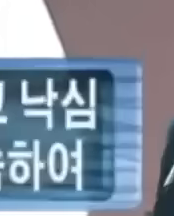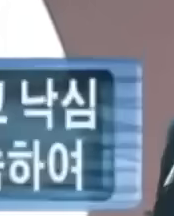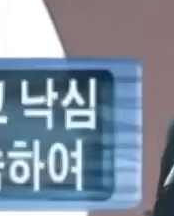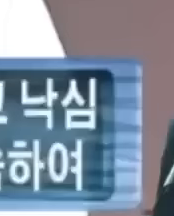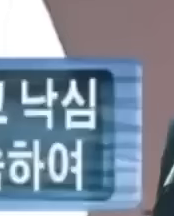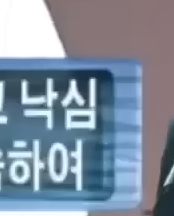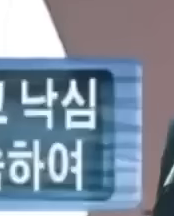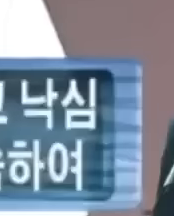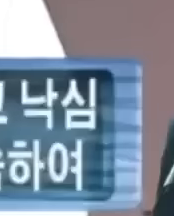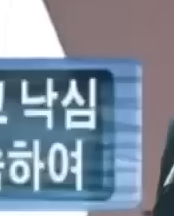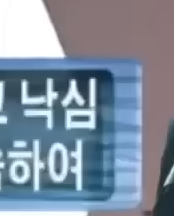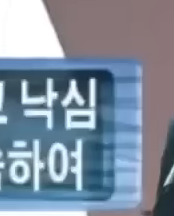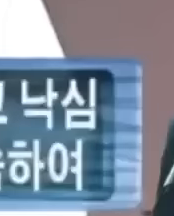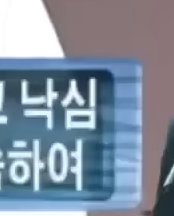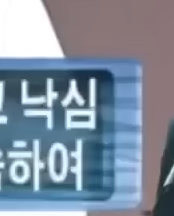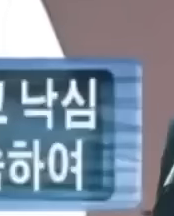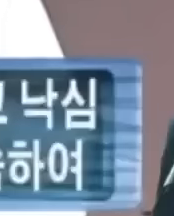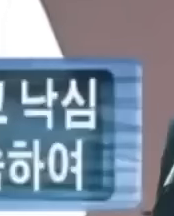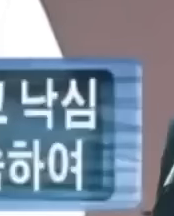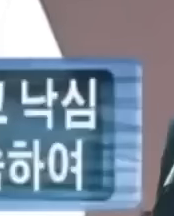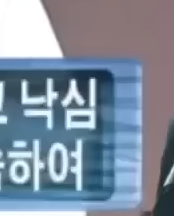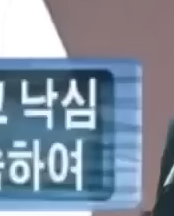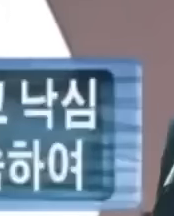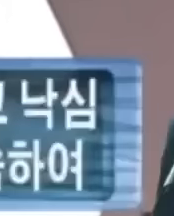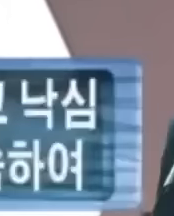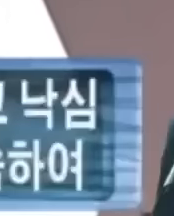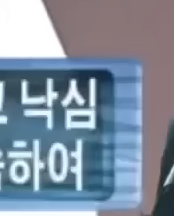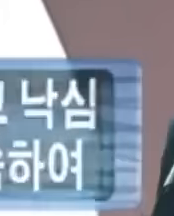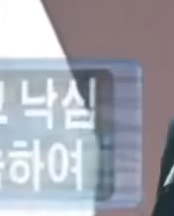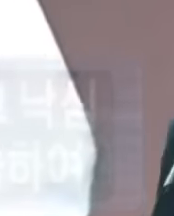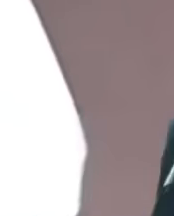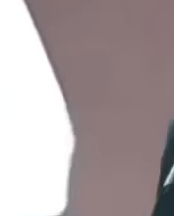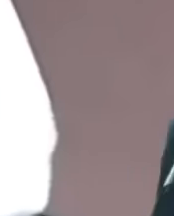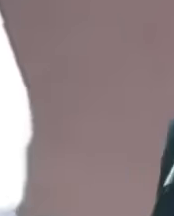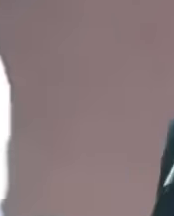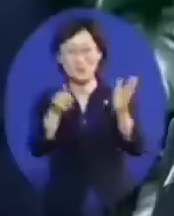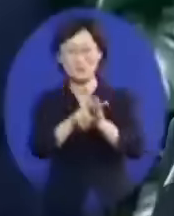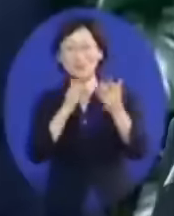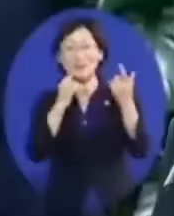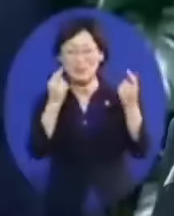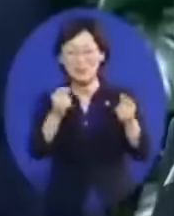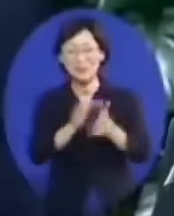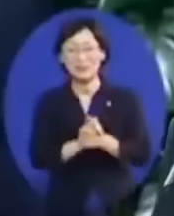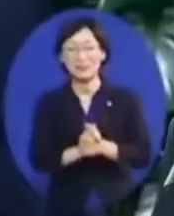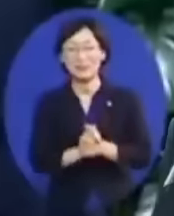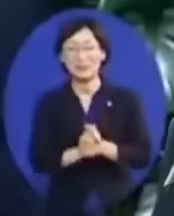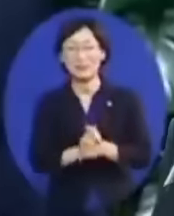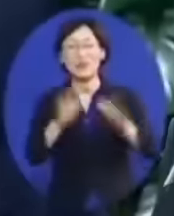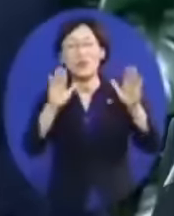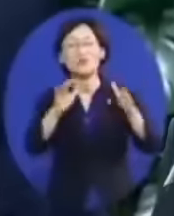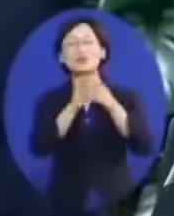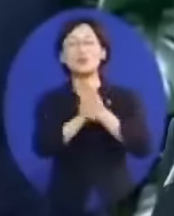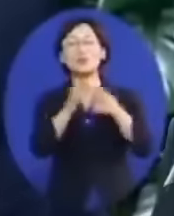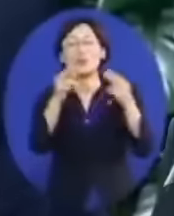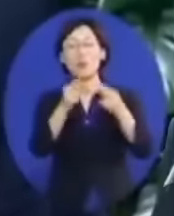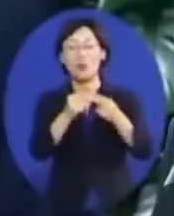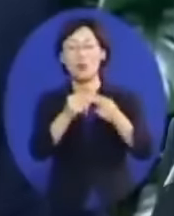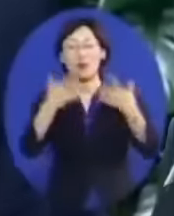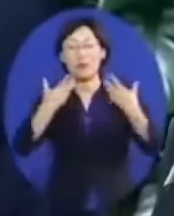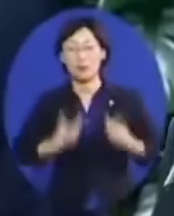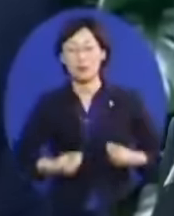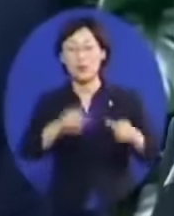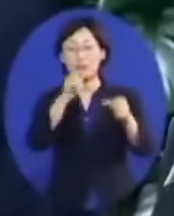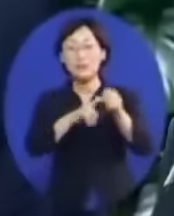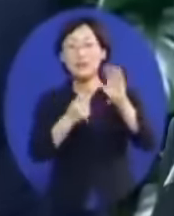말아야 할 것을 비유로 말씀하여. 아멘. 오늘 기도와 낭망이란